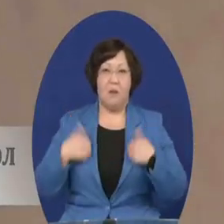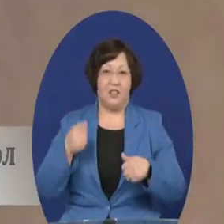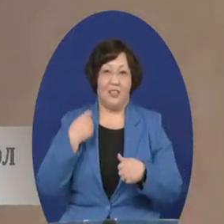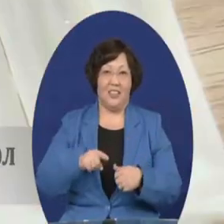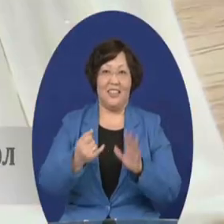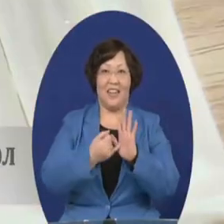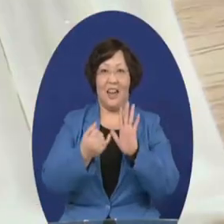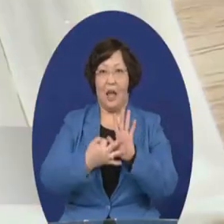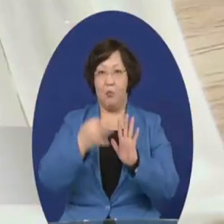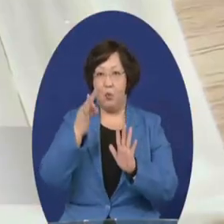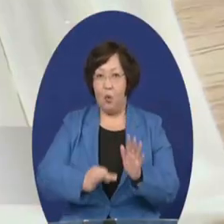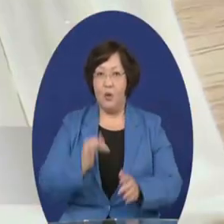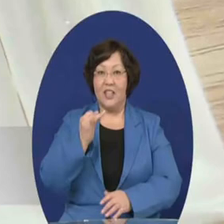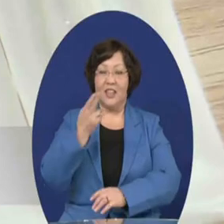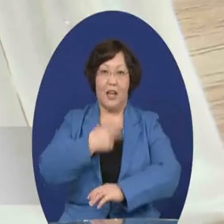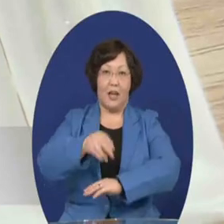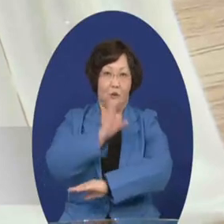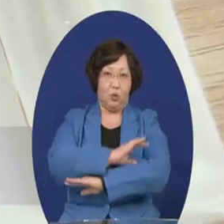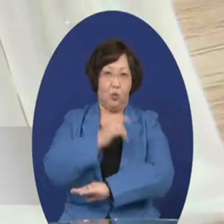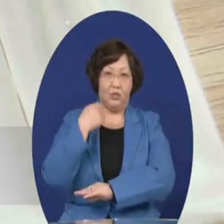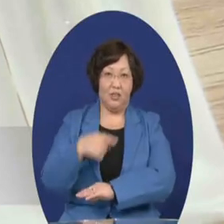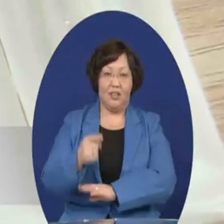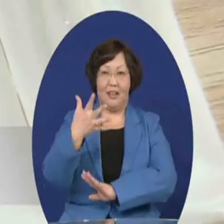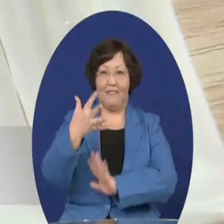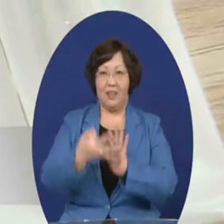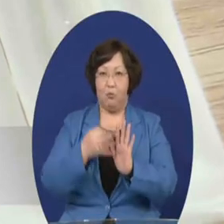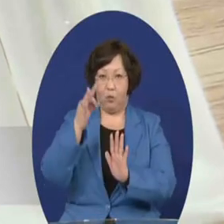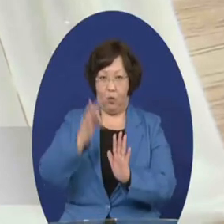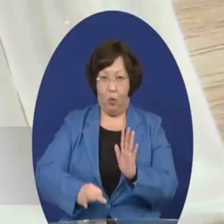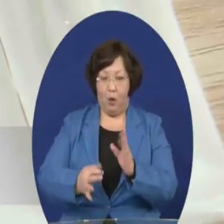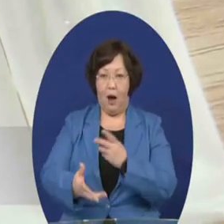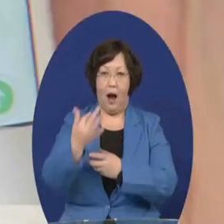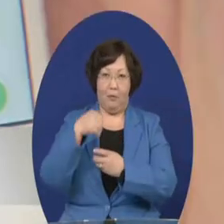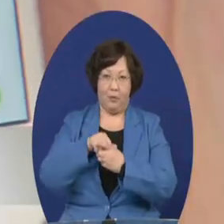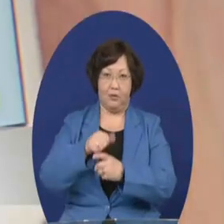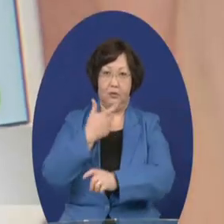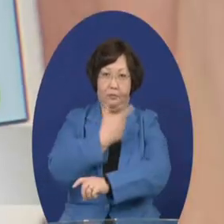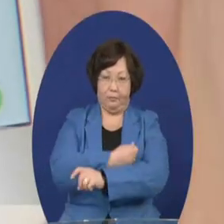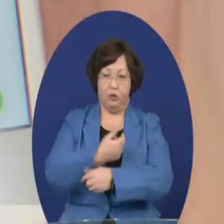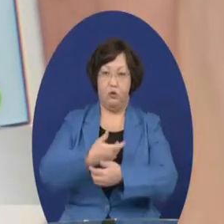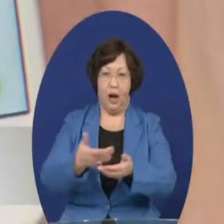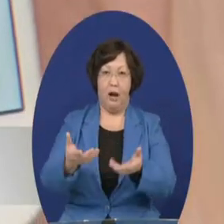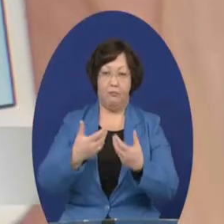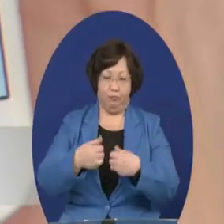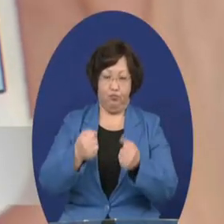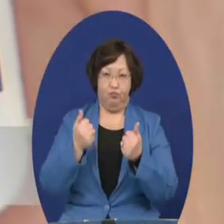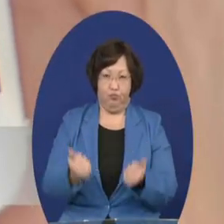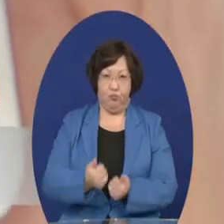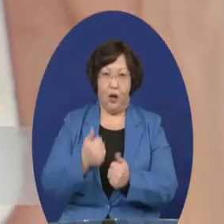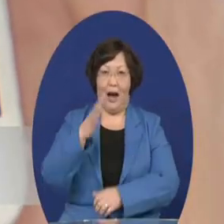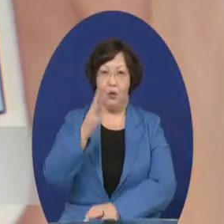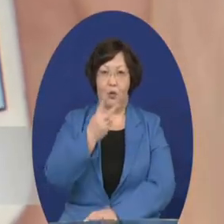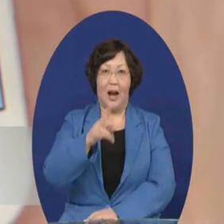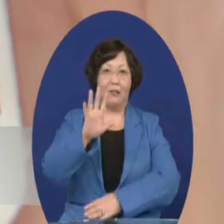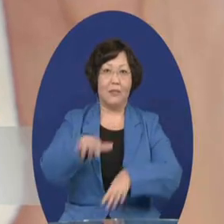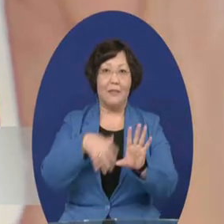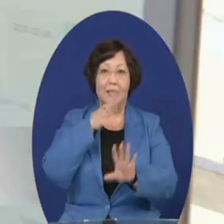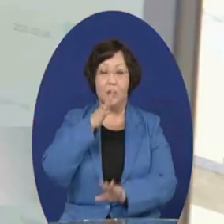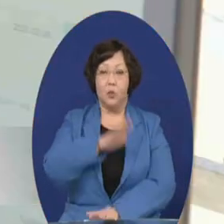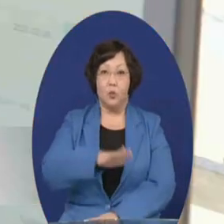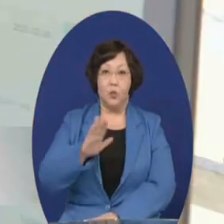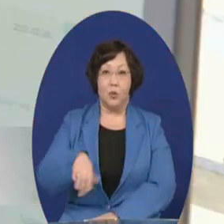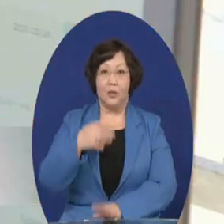нарын 68%, ихтэй сургуулийн багш нарын 58% тус тус хамрагдаад байна. Харин тэгвэл 12-15 насны